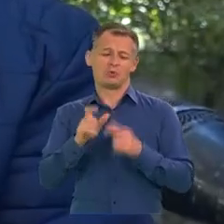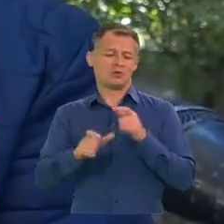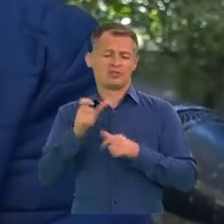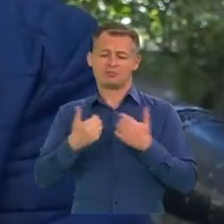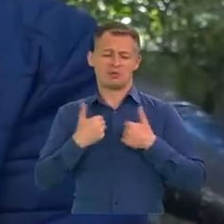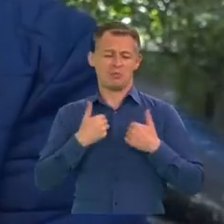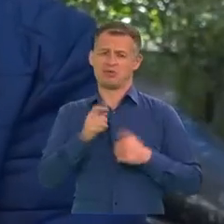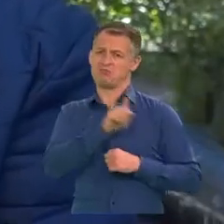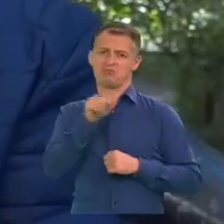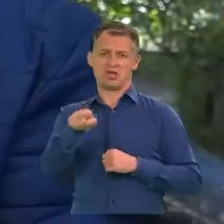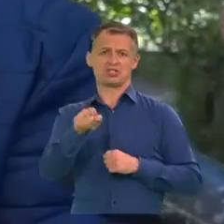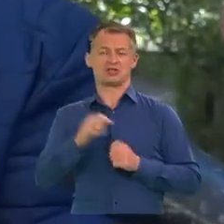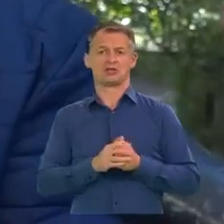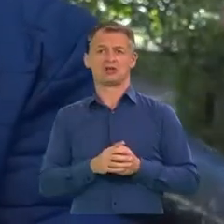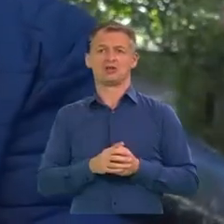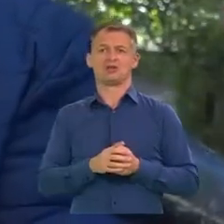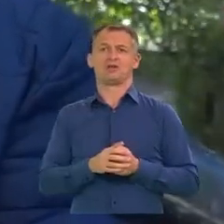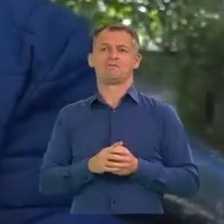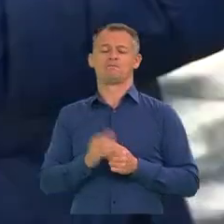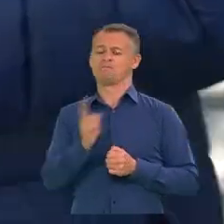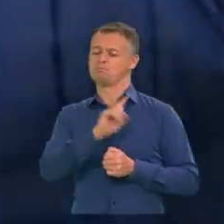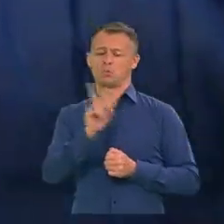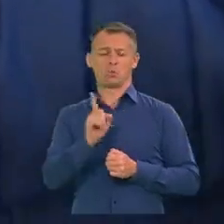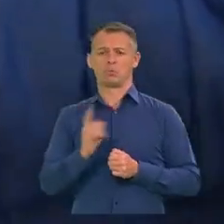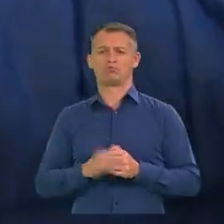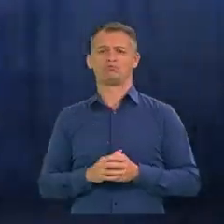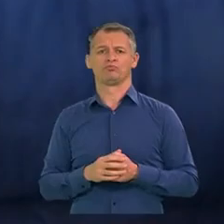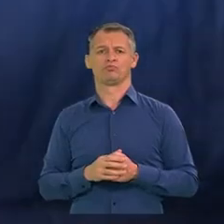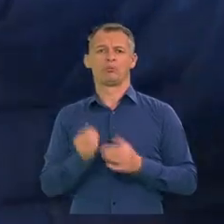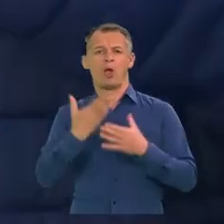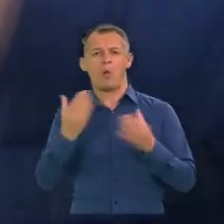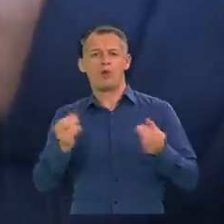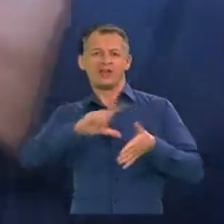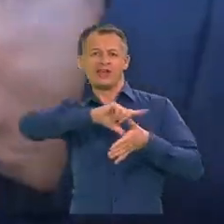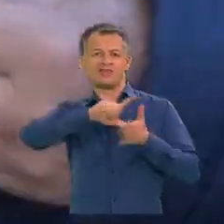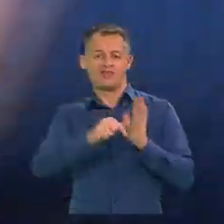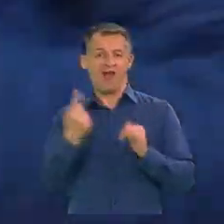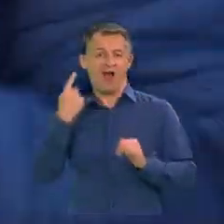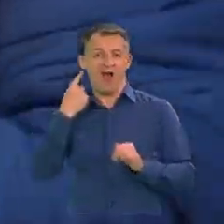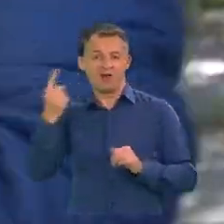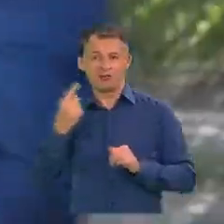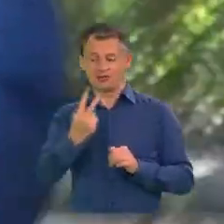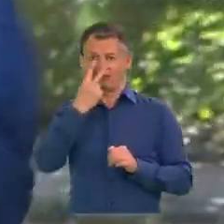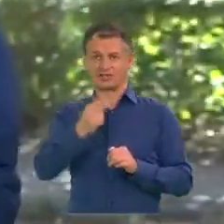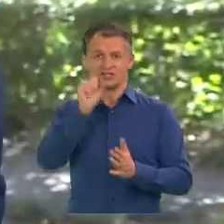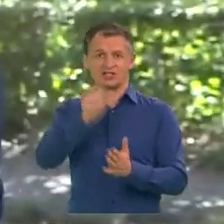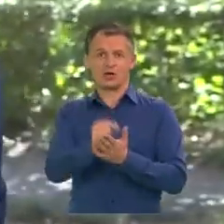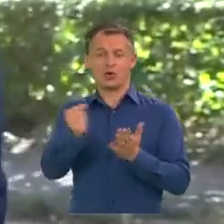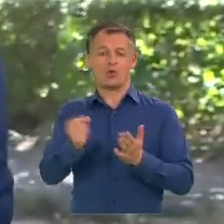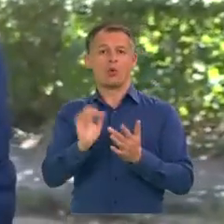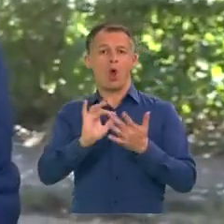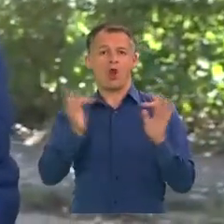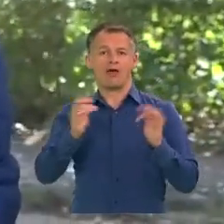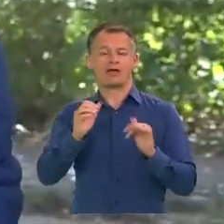dumneavoastră în acele... Da. Nu mă caracterizează și nu. O serie de înregistrări audio apărute în ziarul online Gândul îl prezintă pe